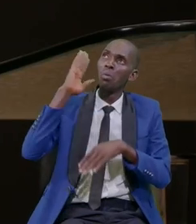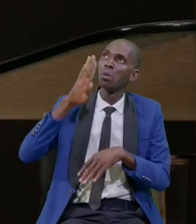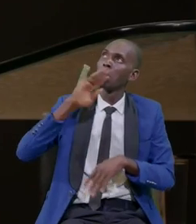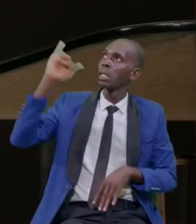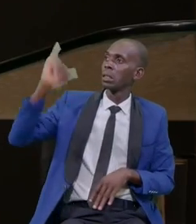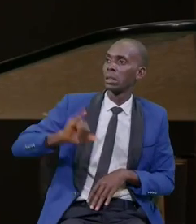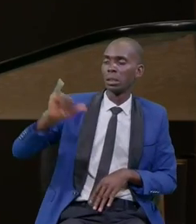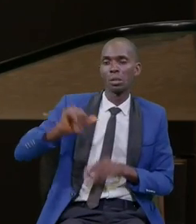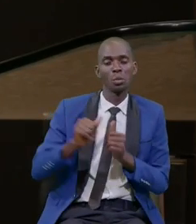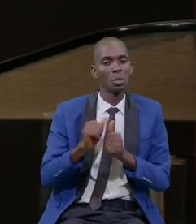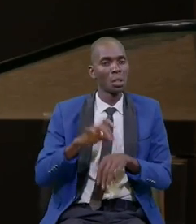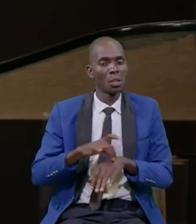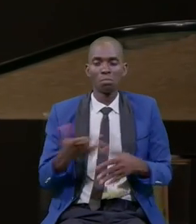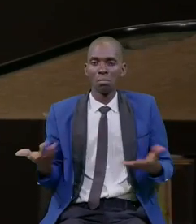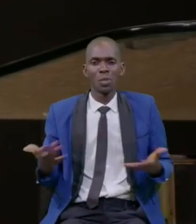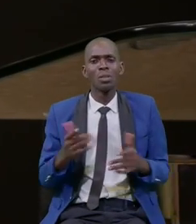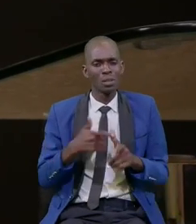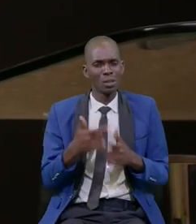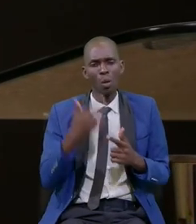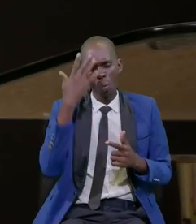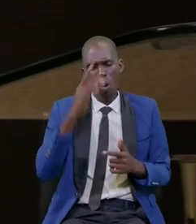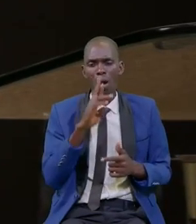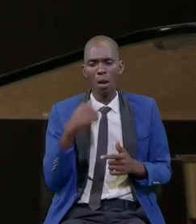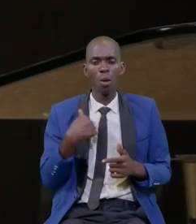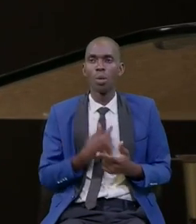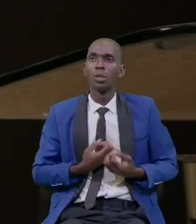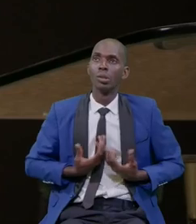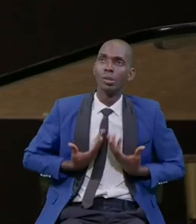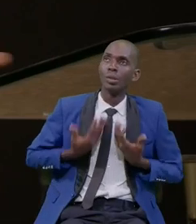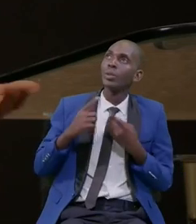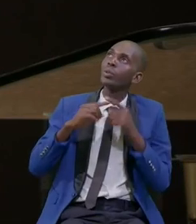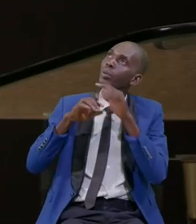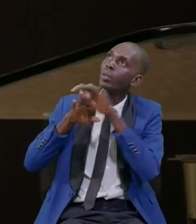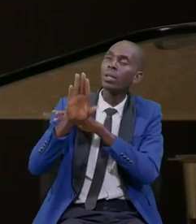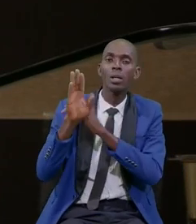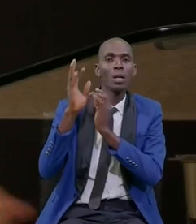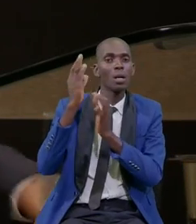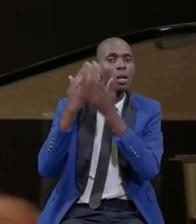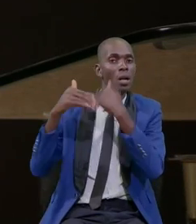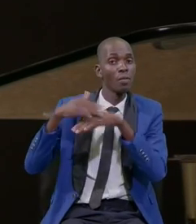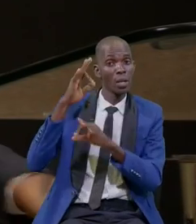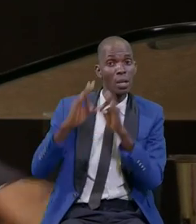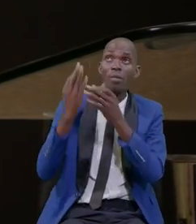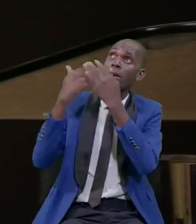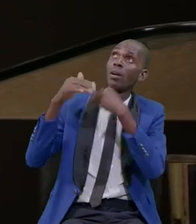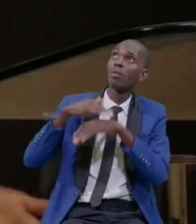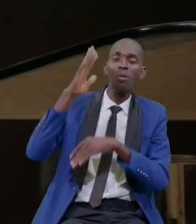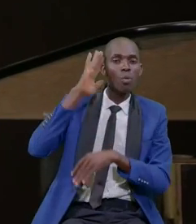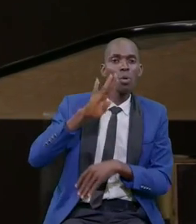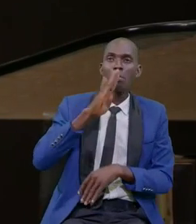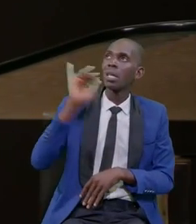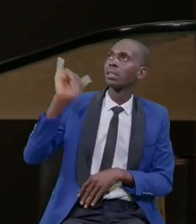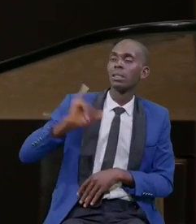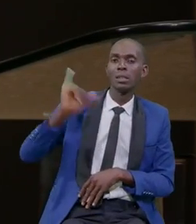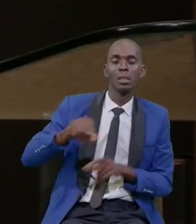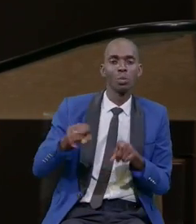indociles iront au ciel, donc le ciel sera comme la terre. Pourquoi nous allons vouloir aller au ciel si le ciel est comme la